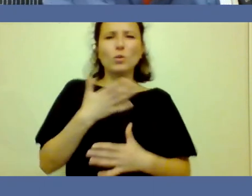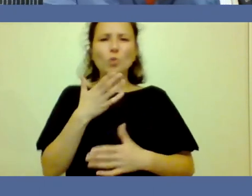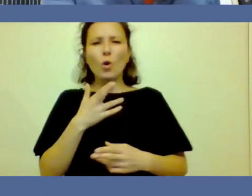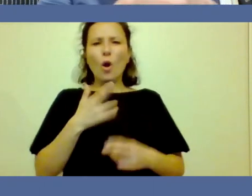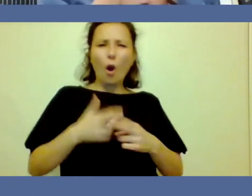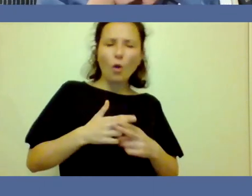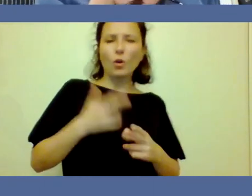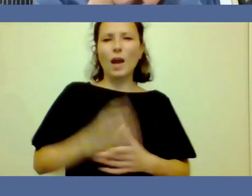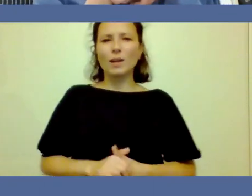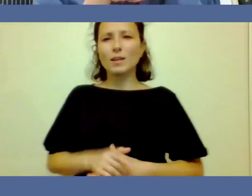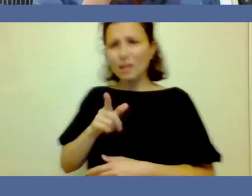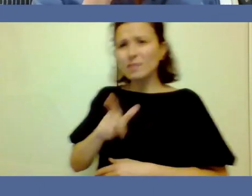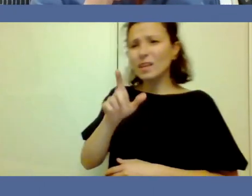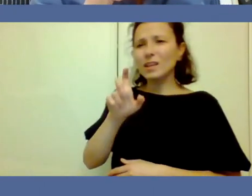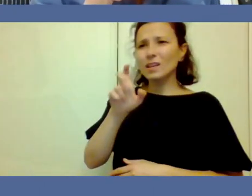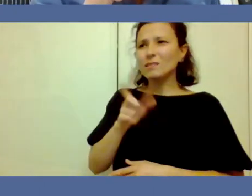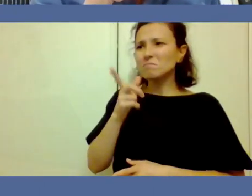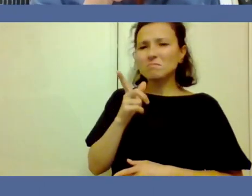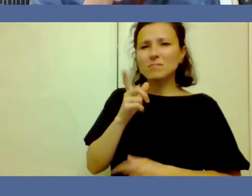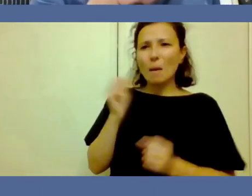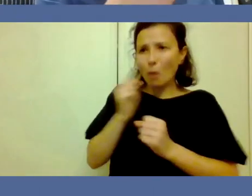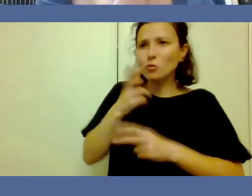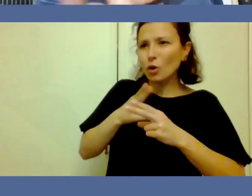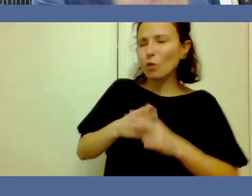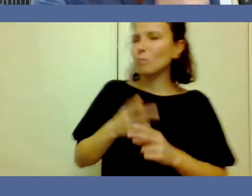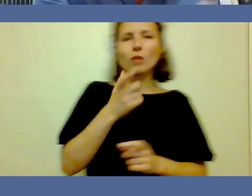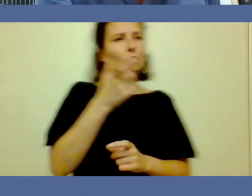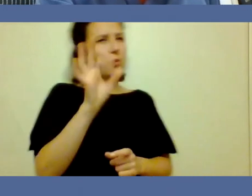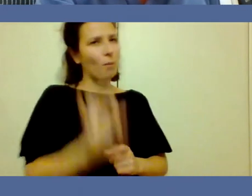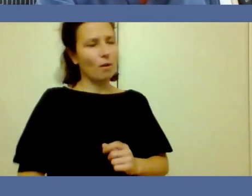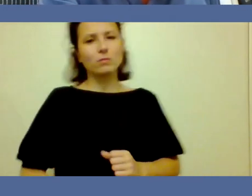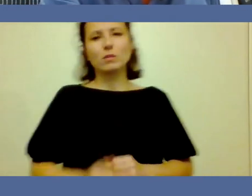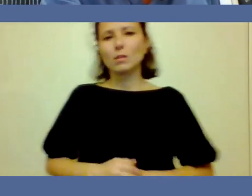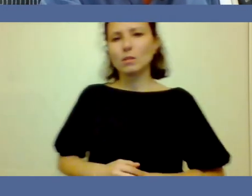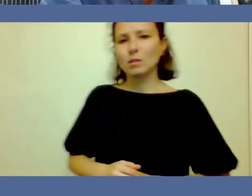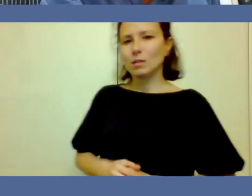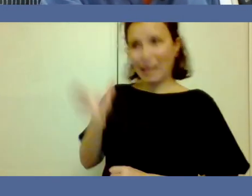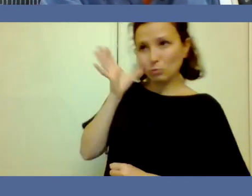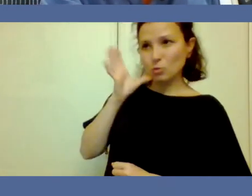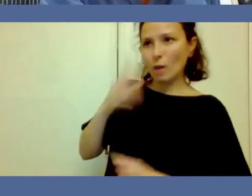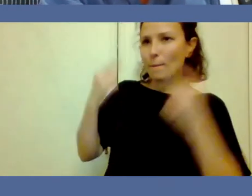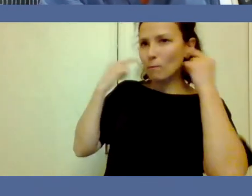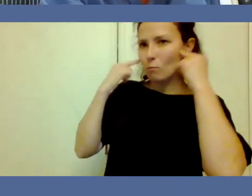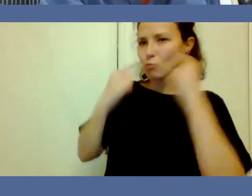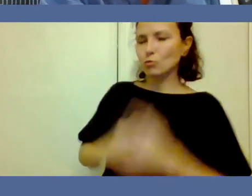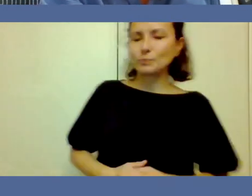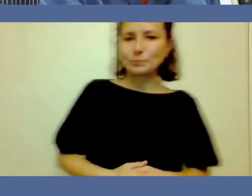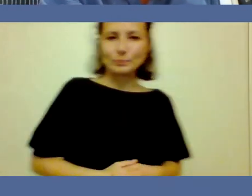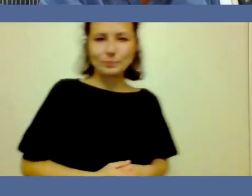hipochondryczką. Na pewno, a to 100%, wie pan. Ja to słyszałem na własne uszy. Natomiast, wie